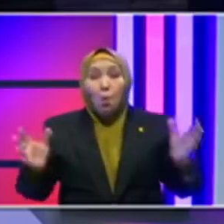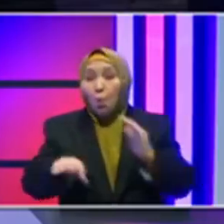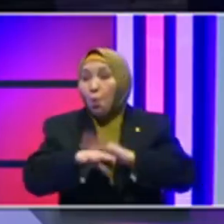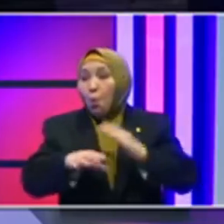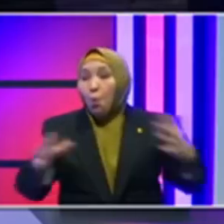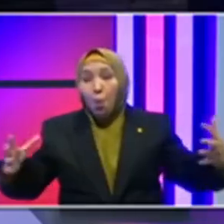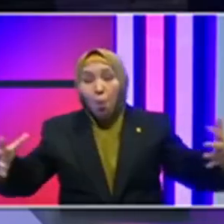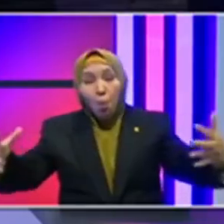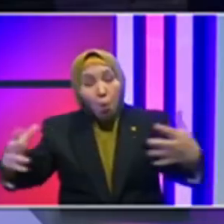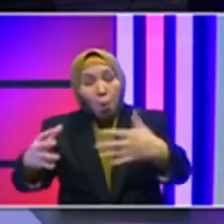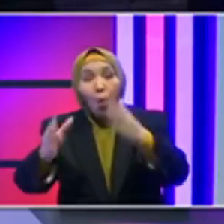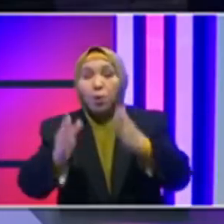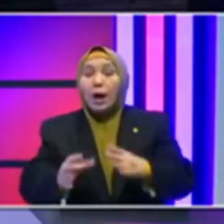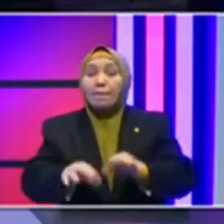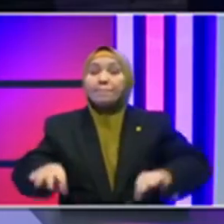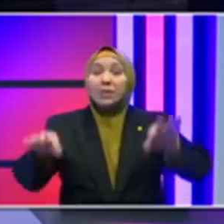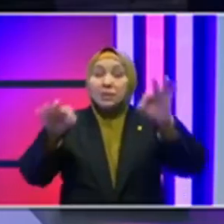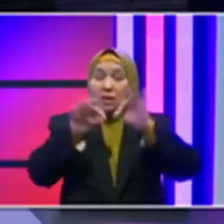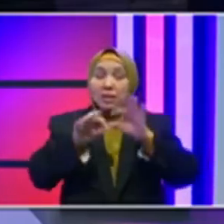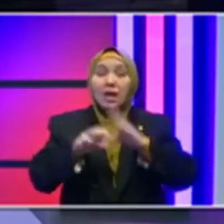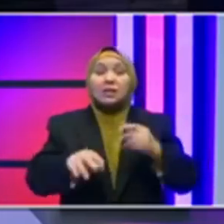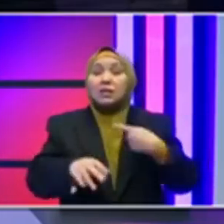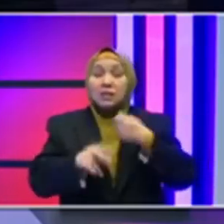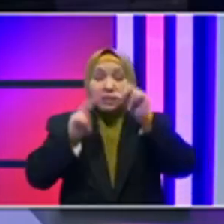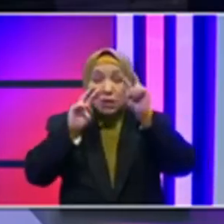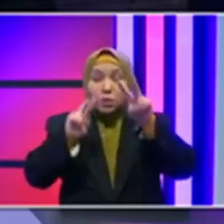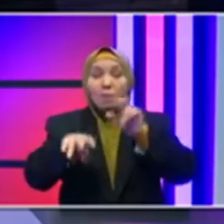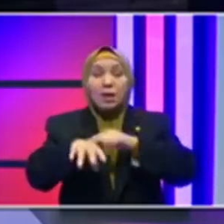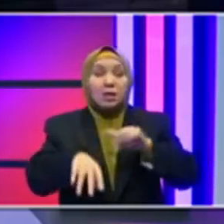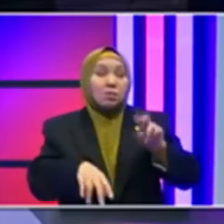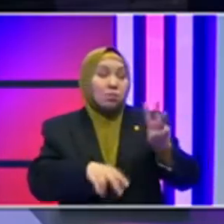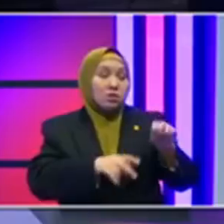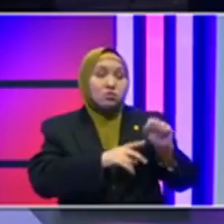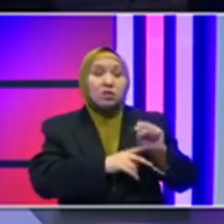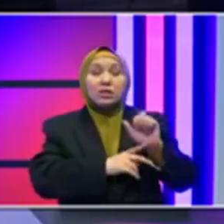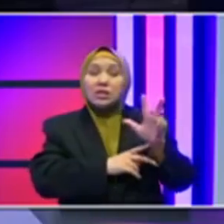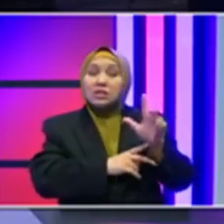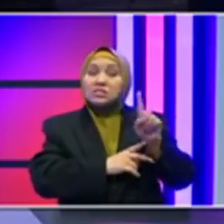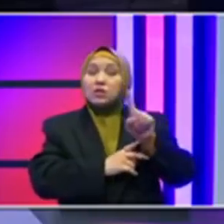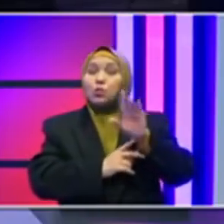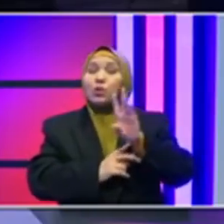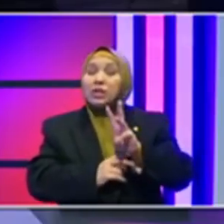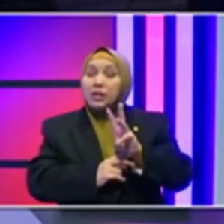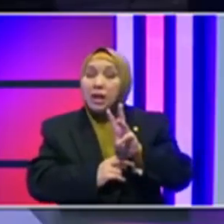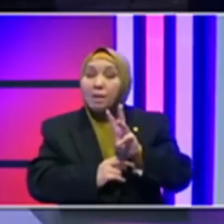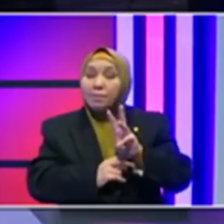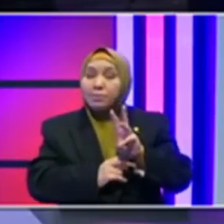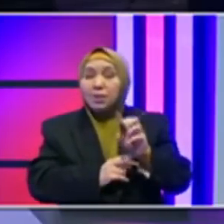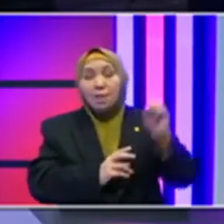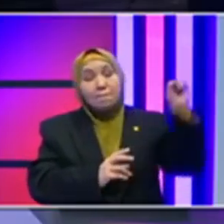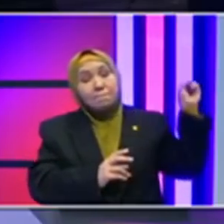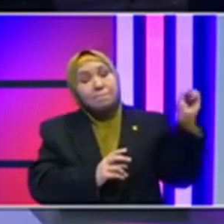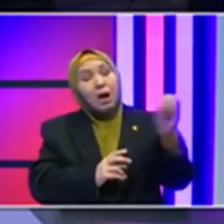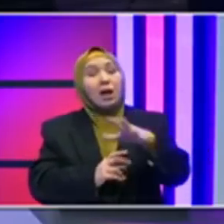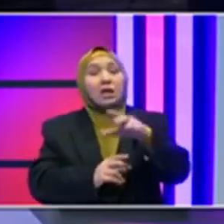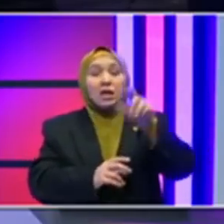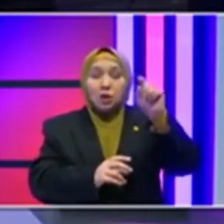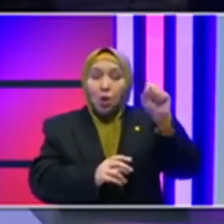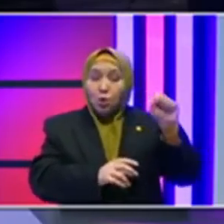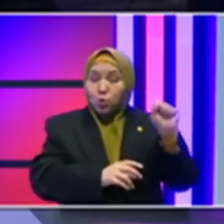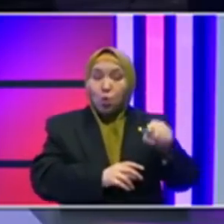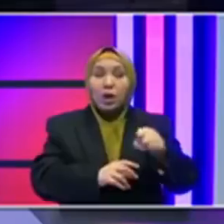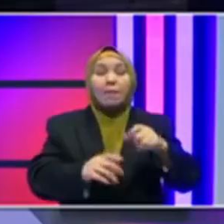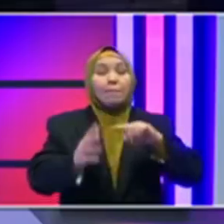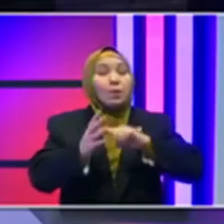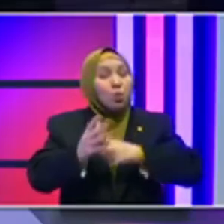eee pentingnya dan kita lihat pada halaman 316 eee dibaling tongkat bermulalah pertandingan